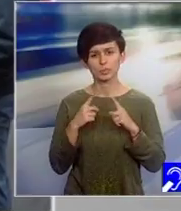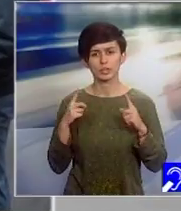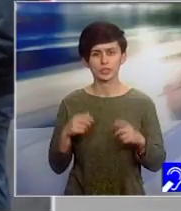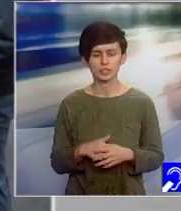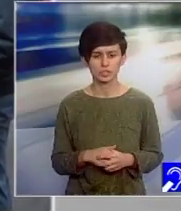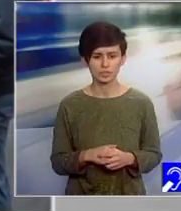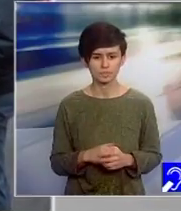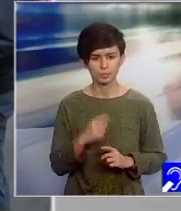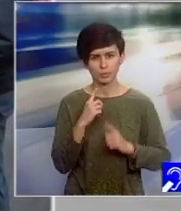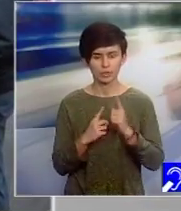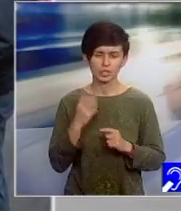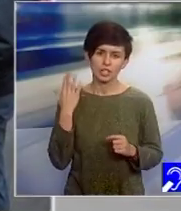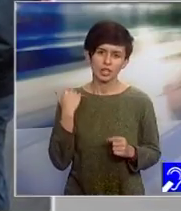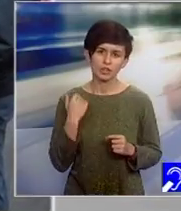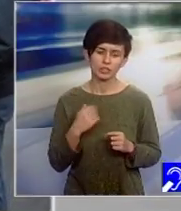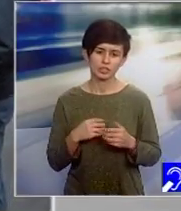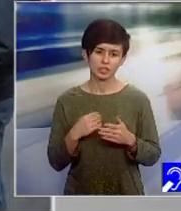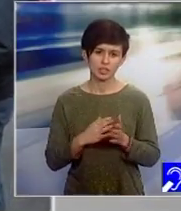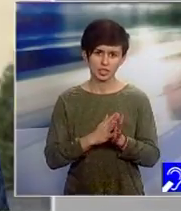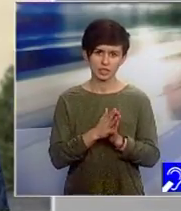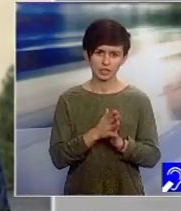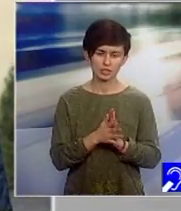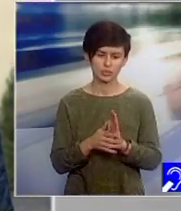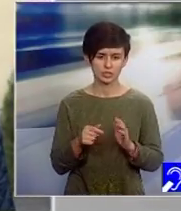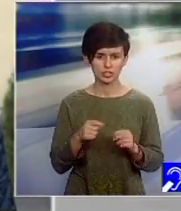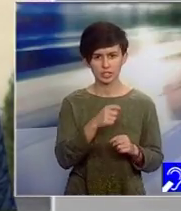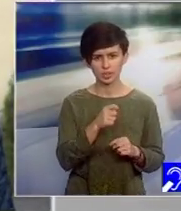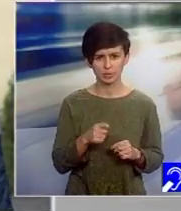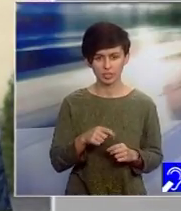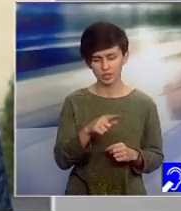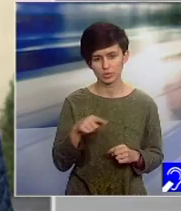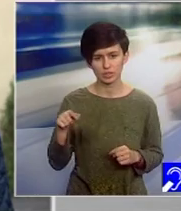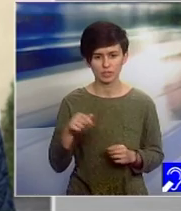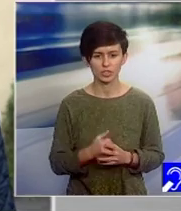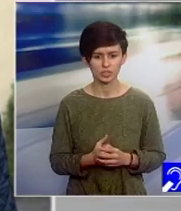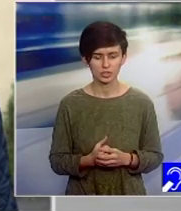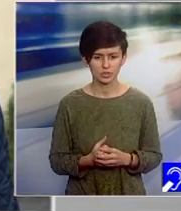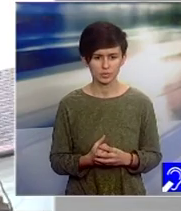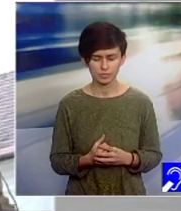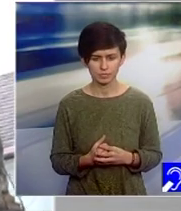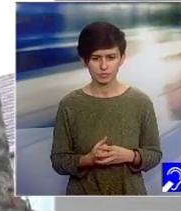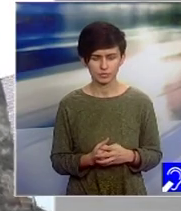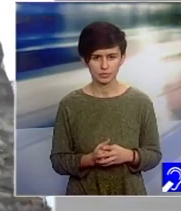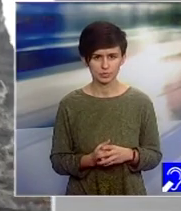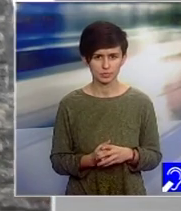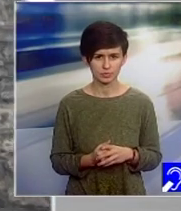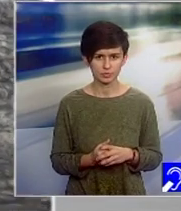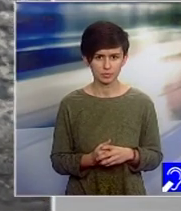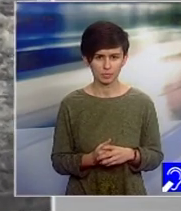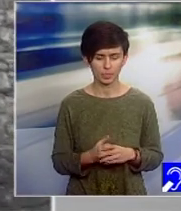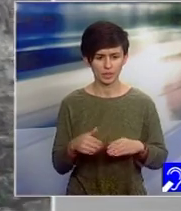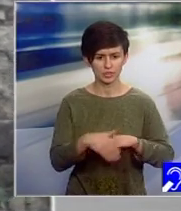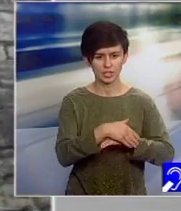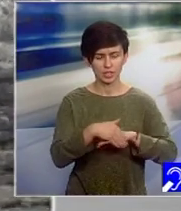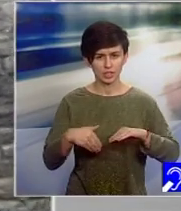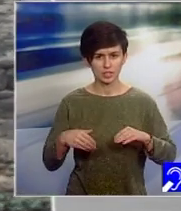au fost cuprinse și în programul vostru, în proiectul vostru. În special zidul Cetății Vechi și